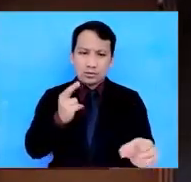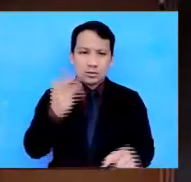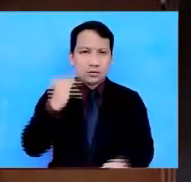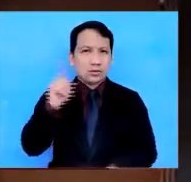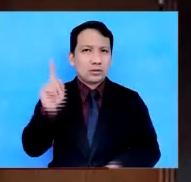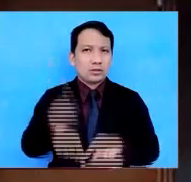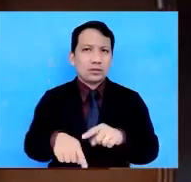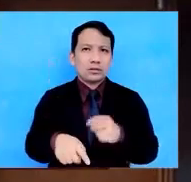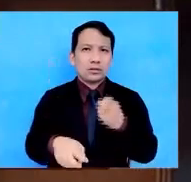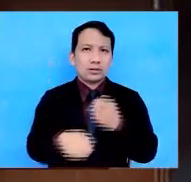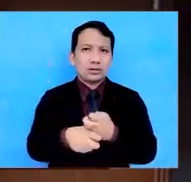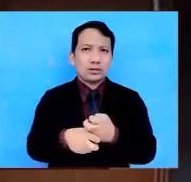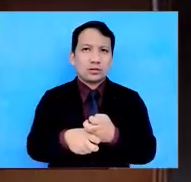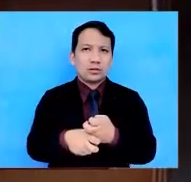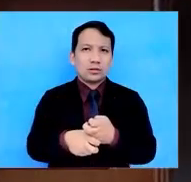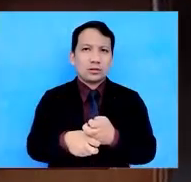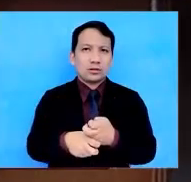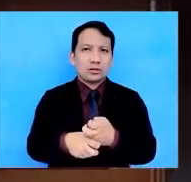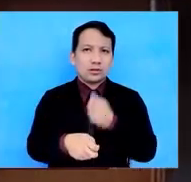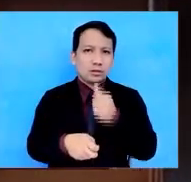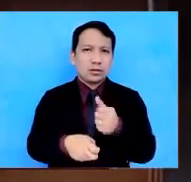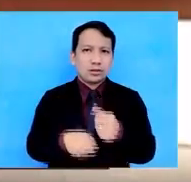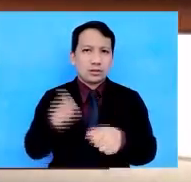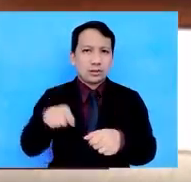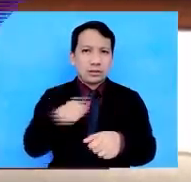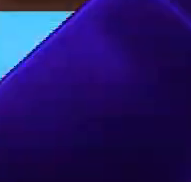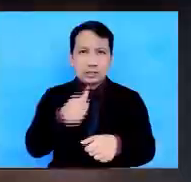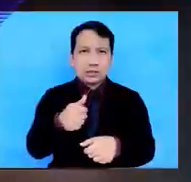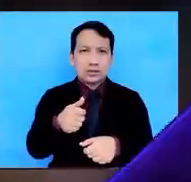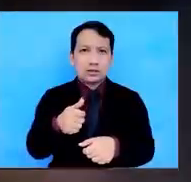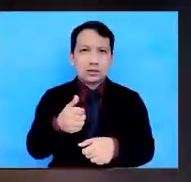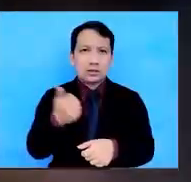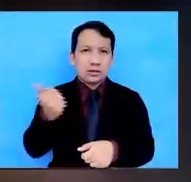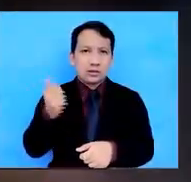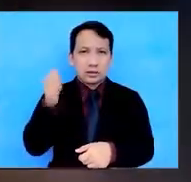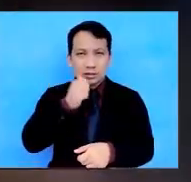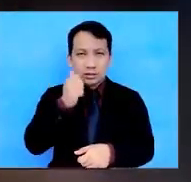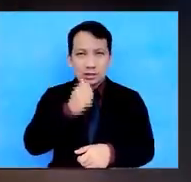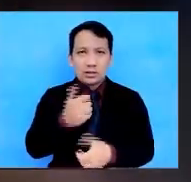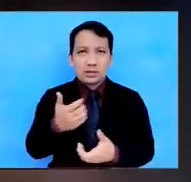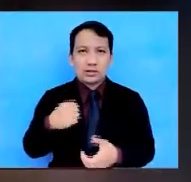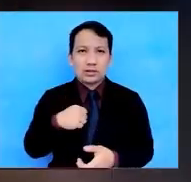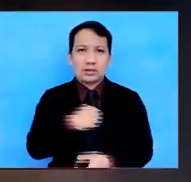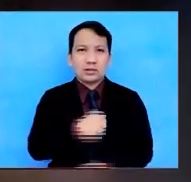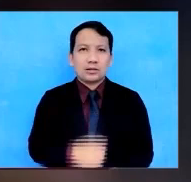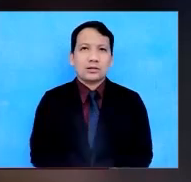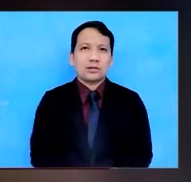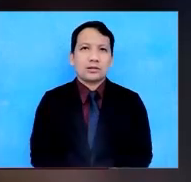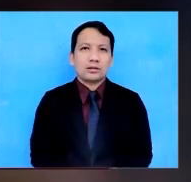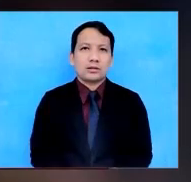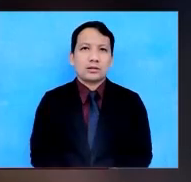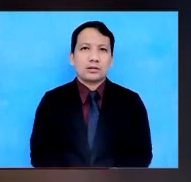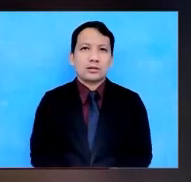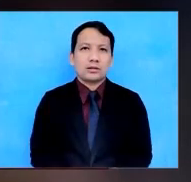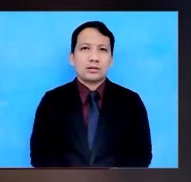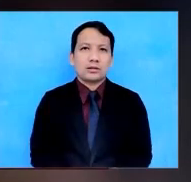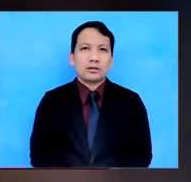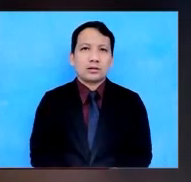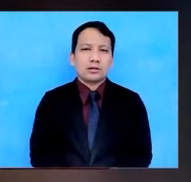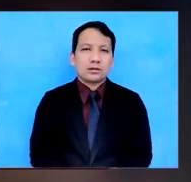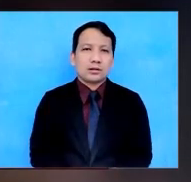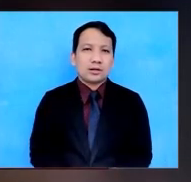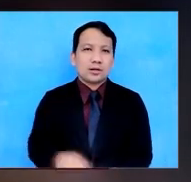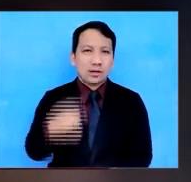siya nakakapambabae sa Senado. Ako hindi politiko. Ako po'y pinilit lang